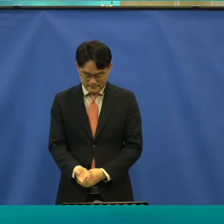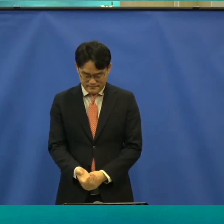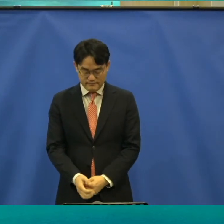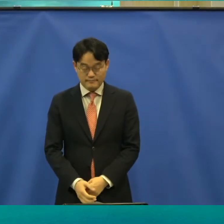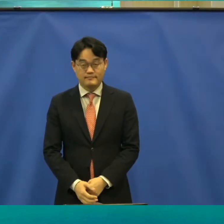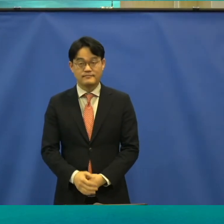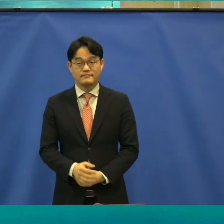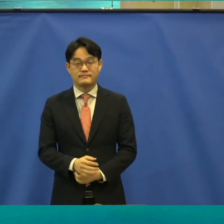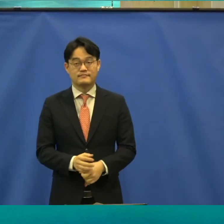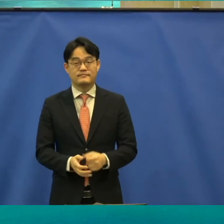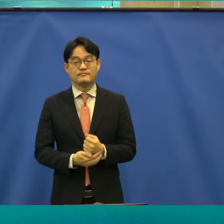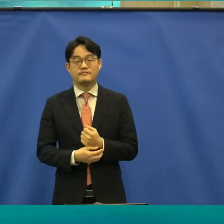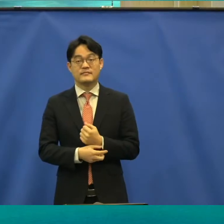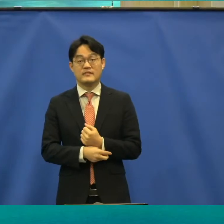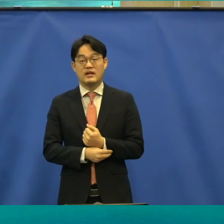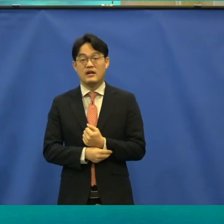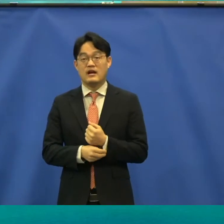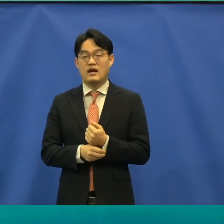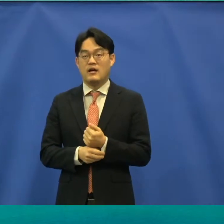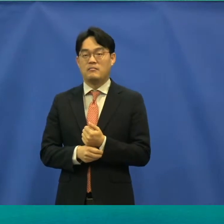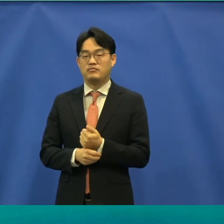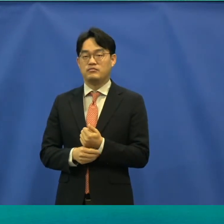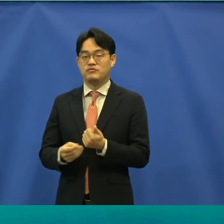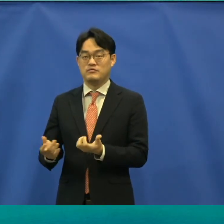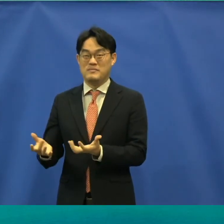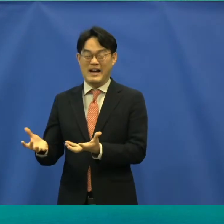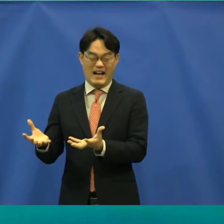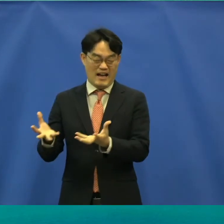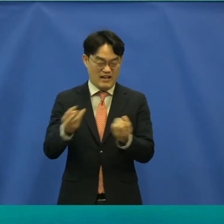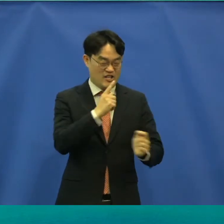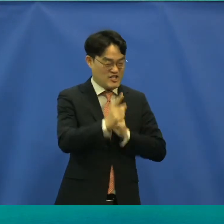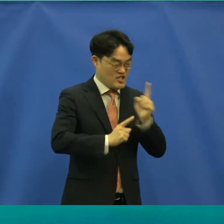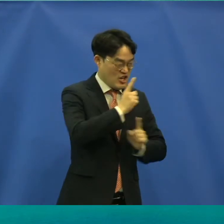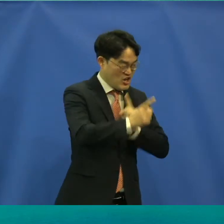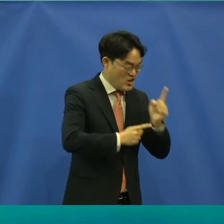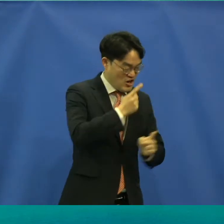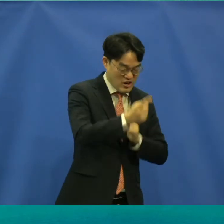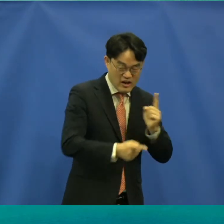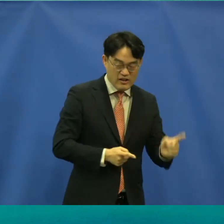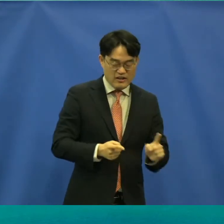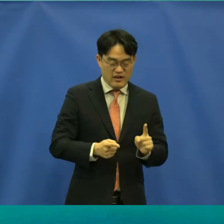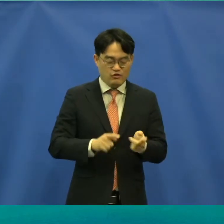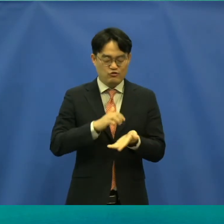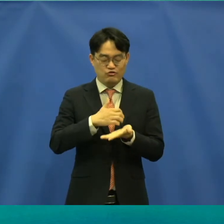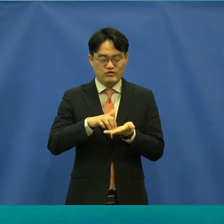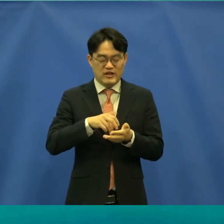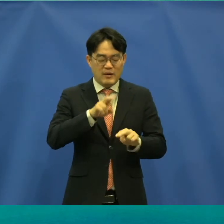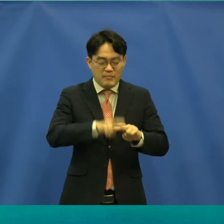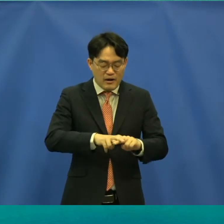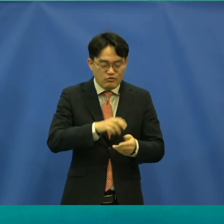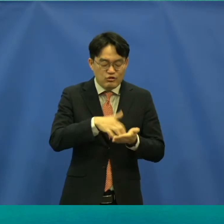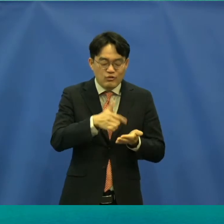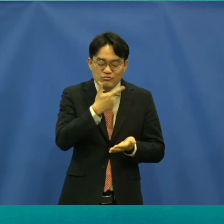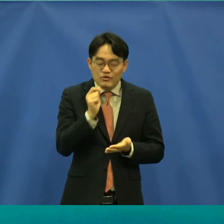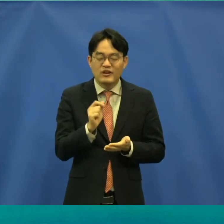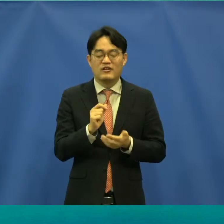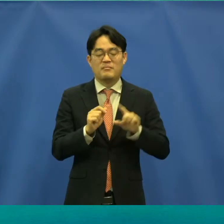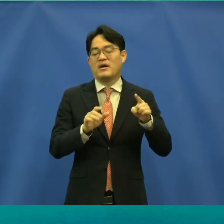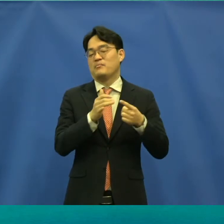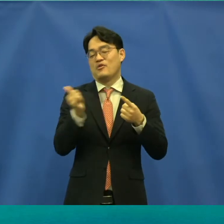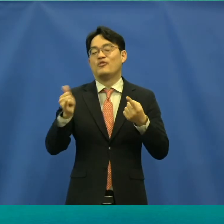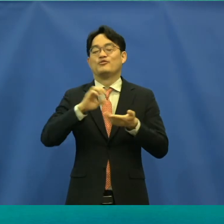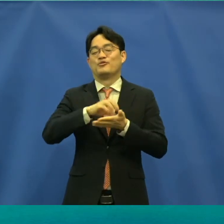많이 왔는데 뽑혀서 여기 앉았습니다. 뽑혀서 방석이 딱 있습니다. 우리 앞뒤 좌우로 인사 나누겠습니다.